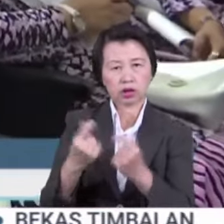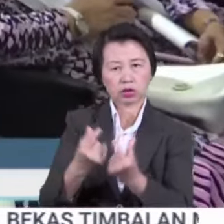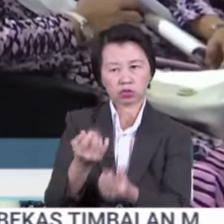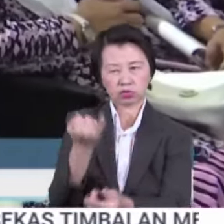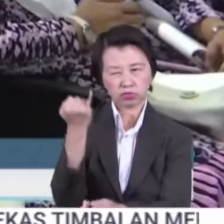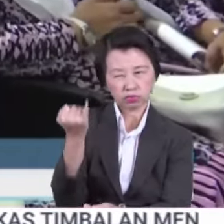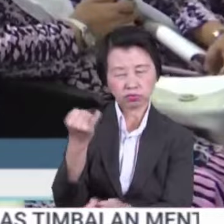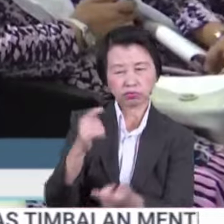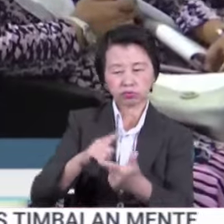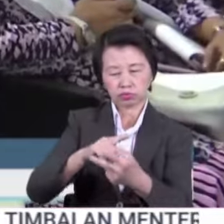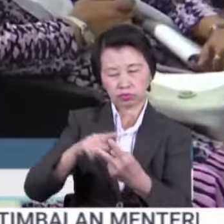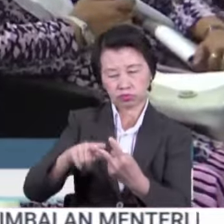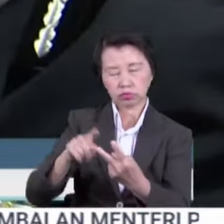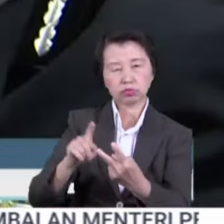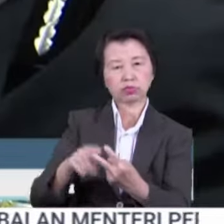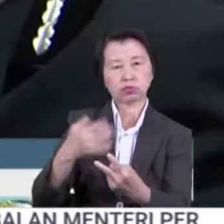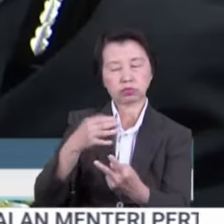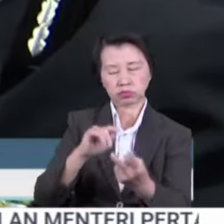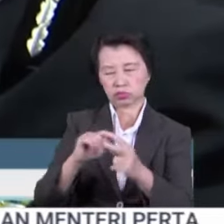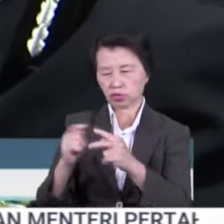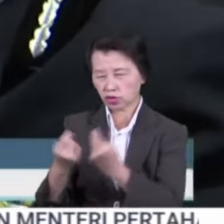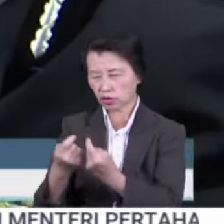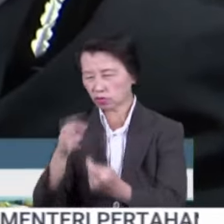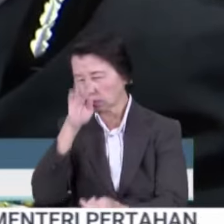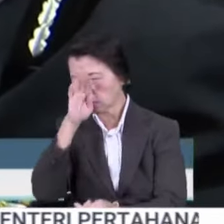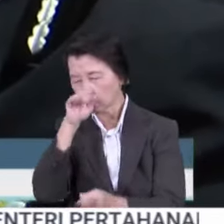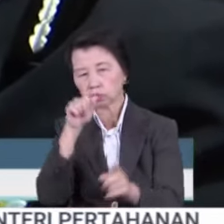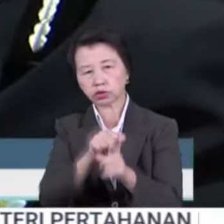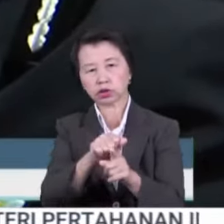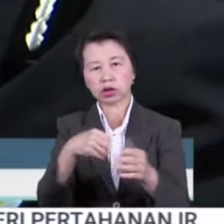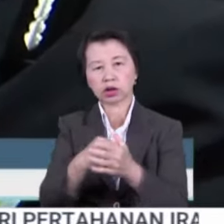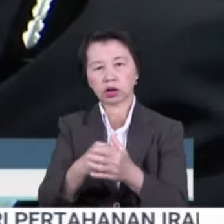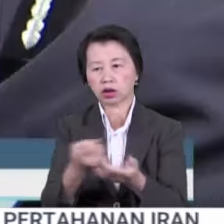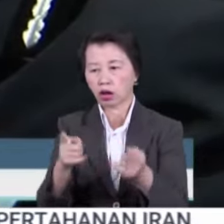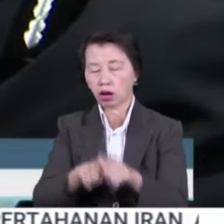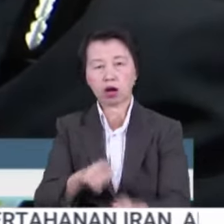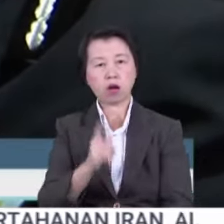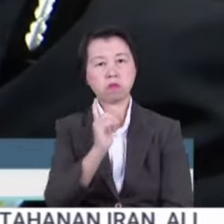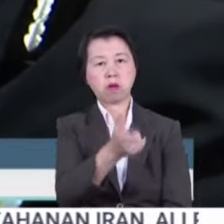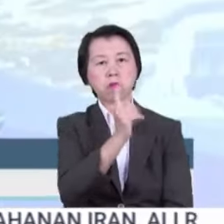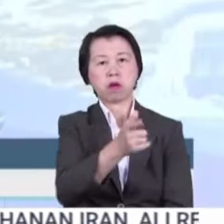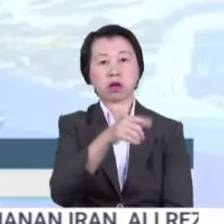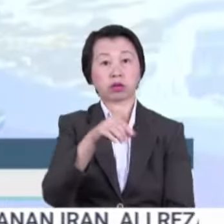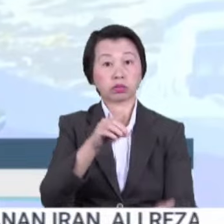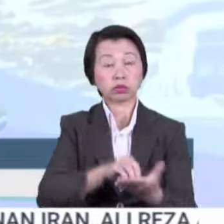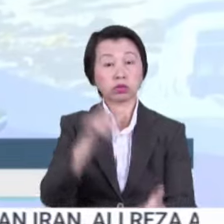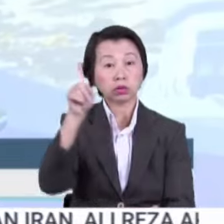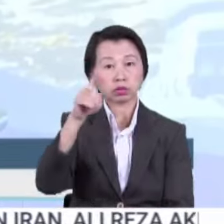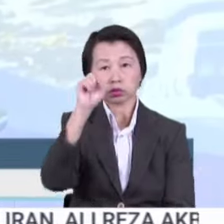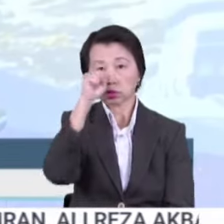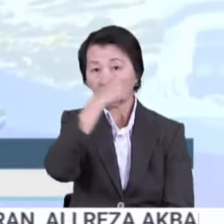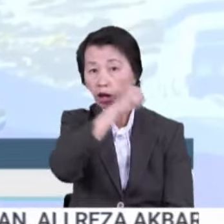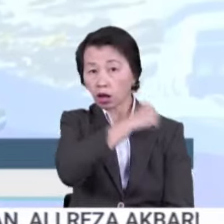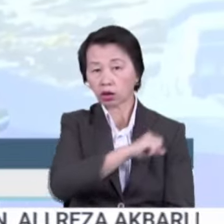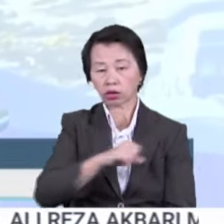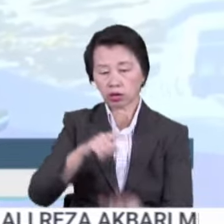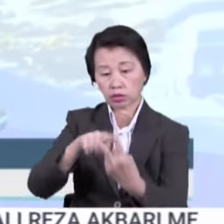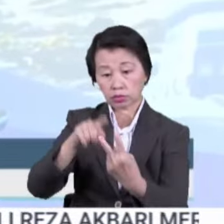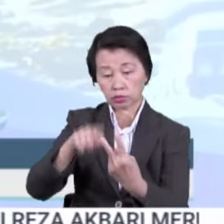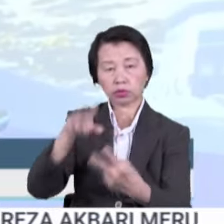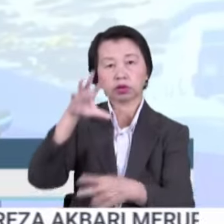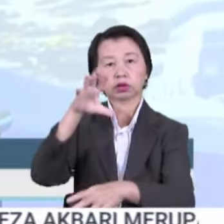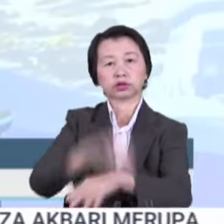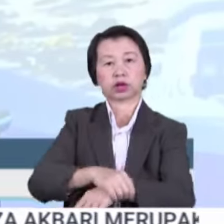serta anggota sedikit penipuan selain terlibat dalam cash tembakan di Taiwan Beliau berkata kedua-dua suspek di berkas